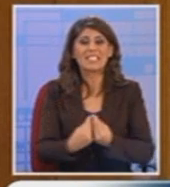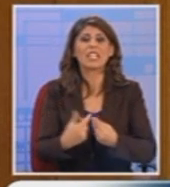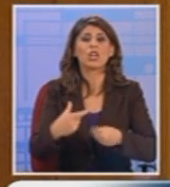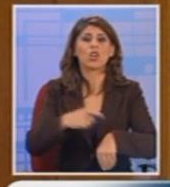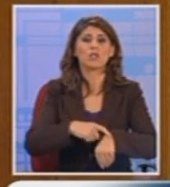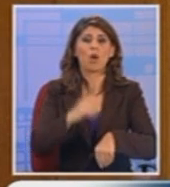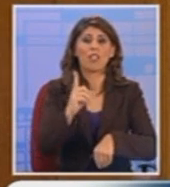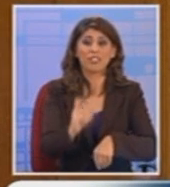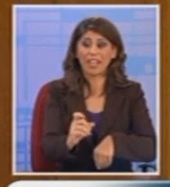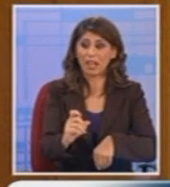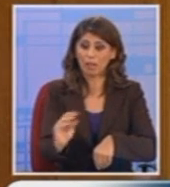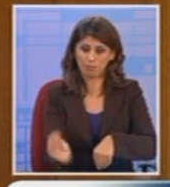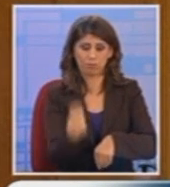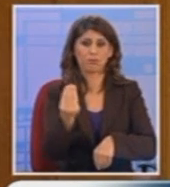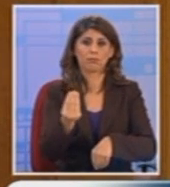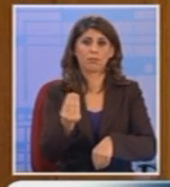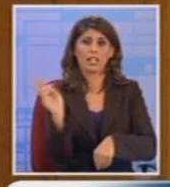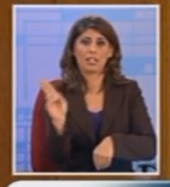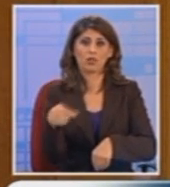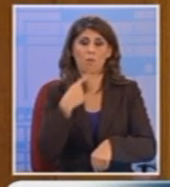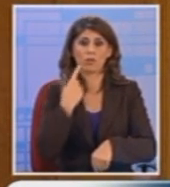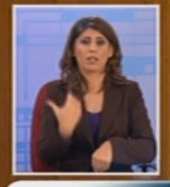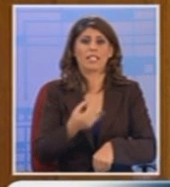10 πηγών ρίσκου όπως έχω στην εισήγησή μας.